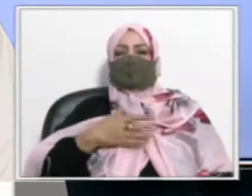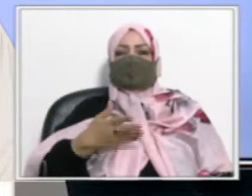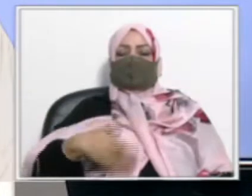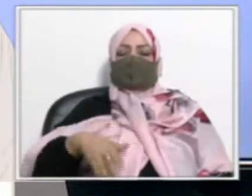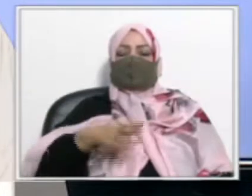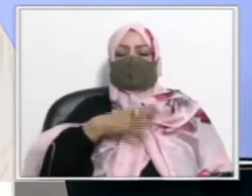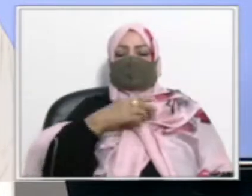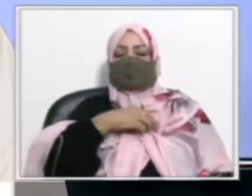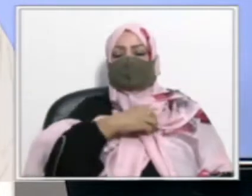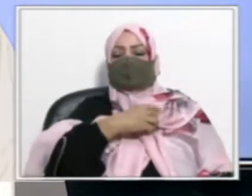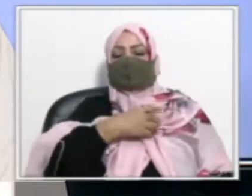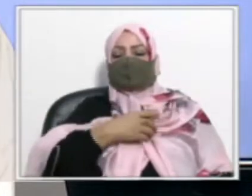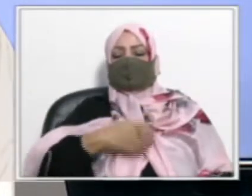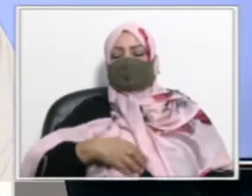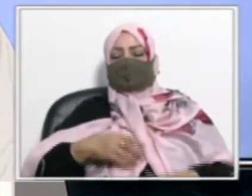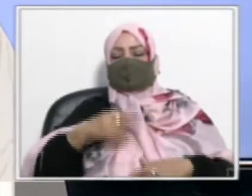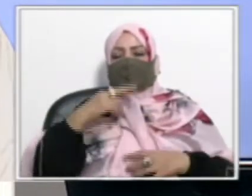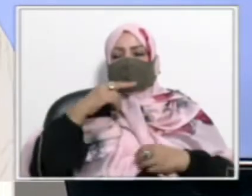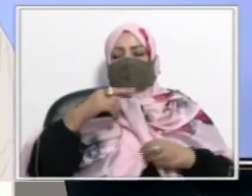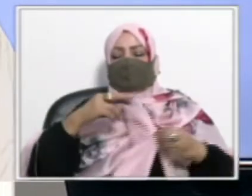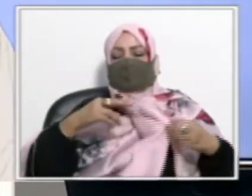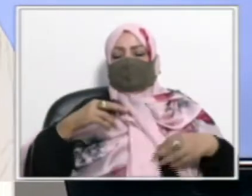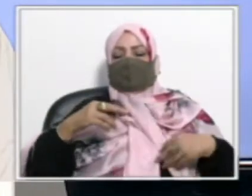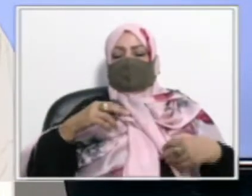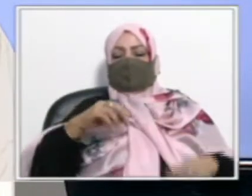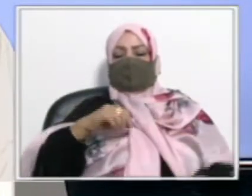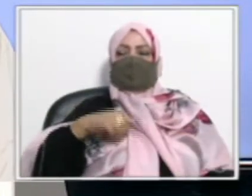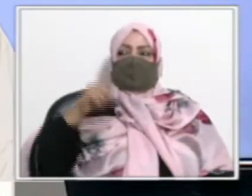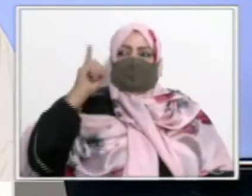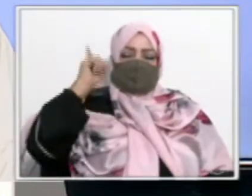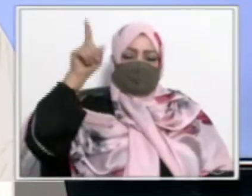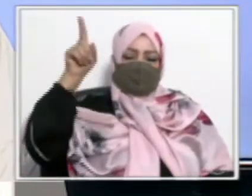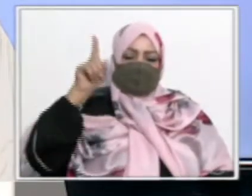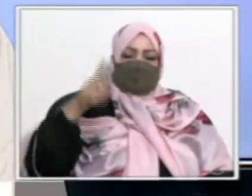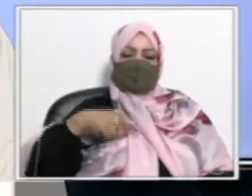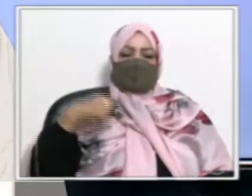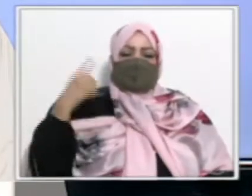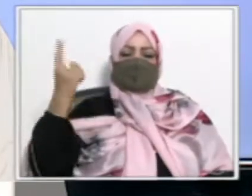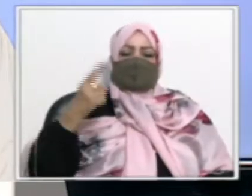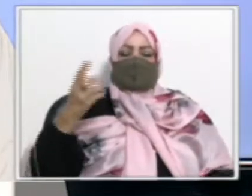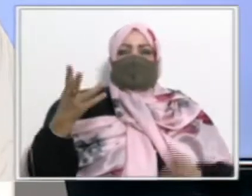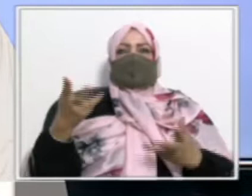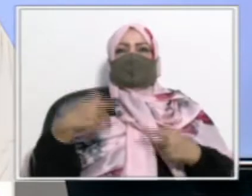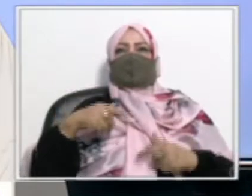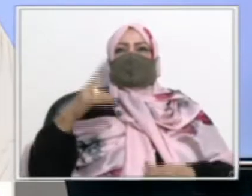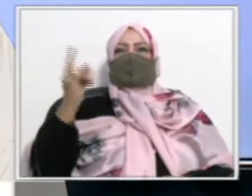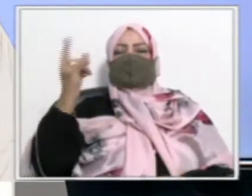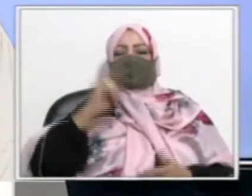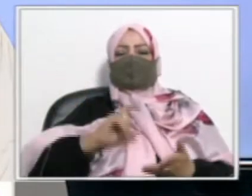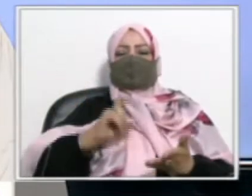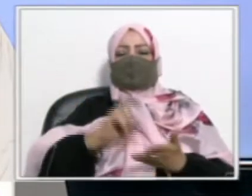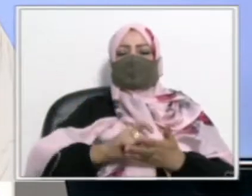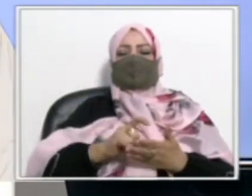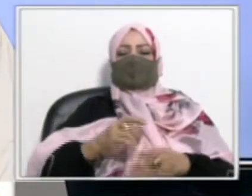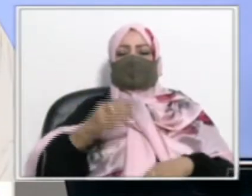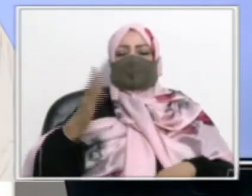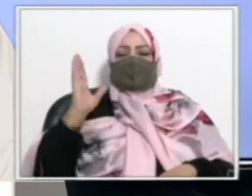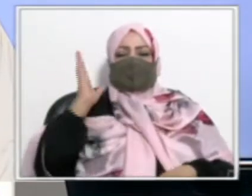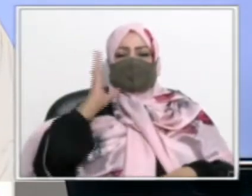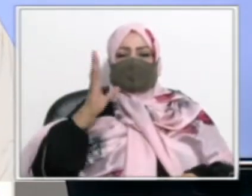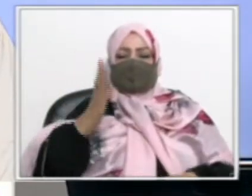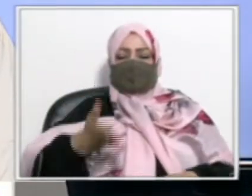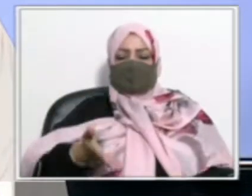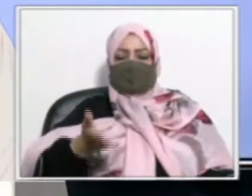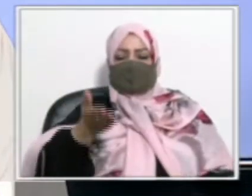القائمة. فالأفضل له أن يبقى خارج الحمام حتى ينال هذا الفضل، وإن كان يضايقه هذا